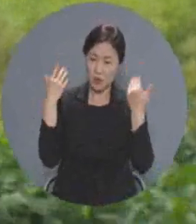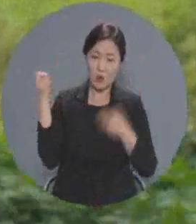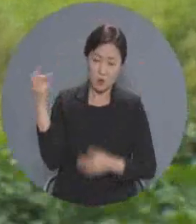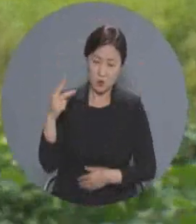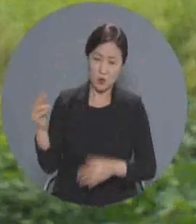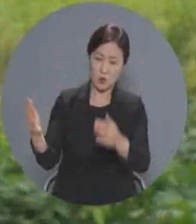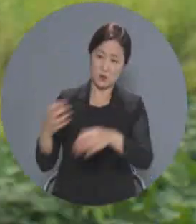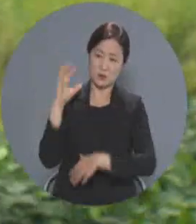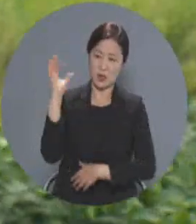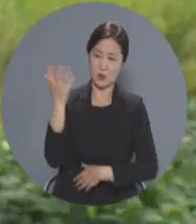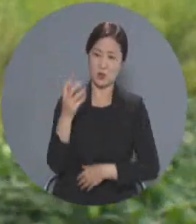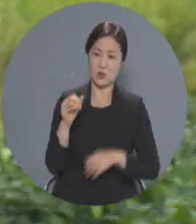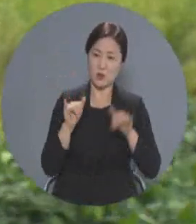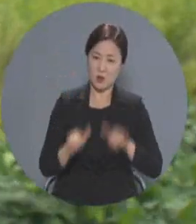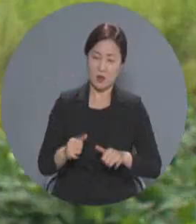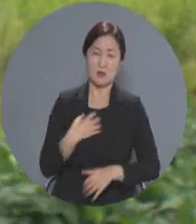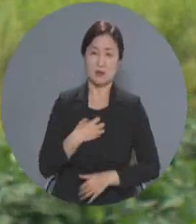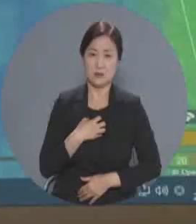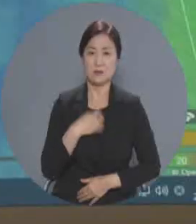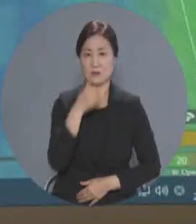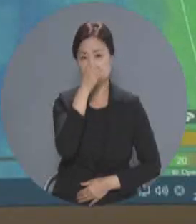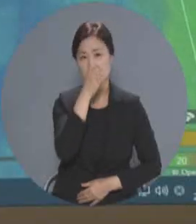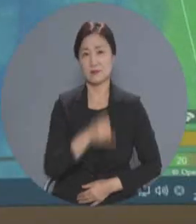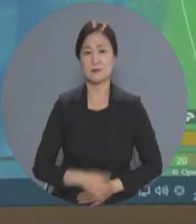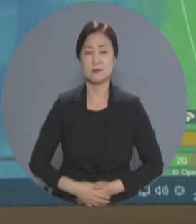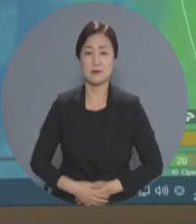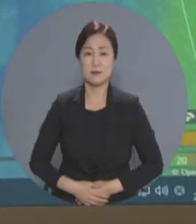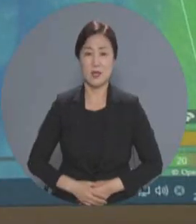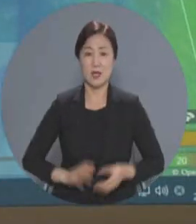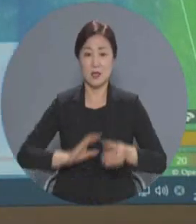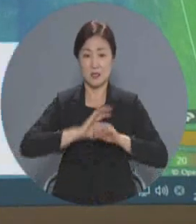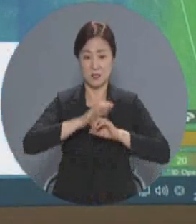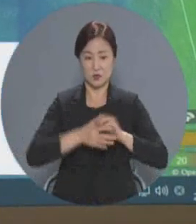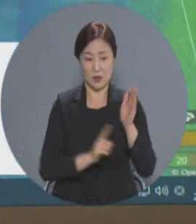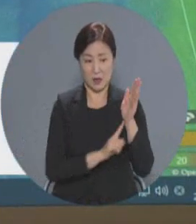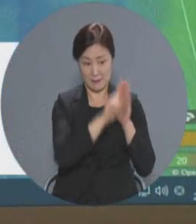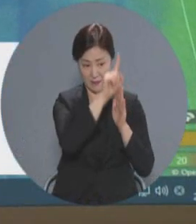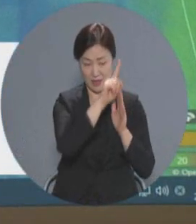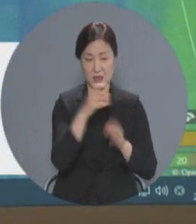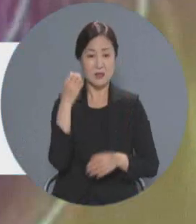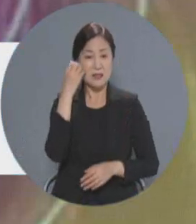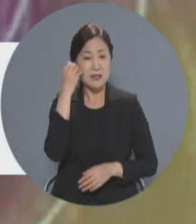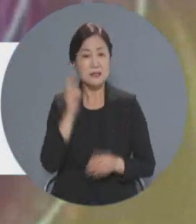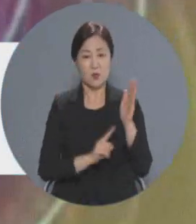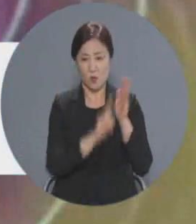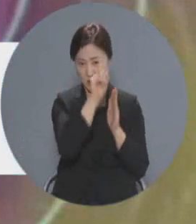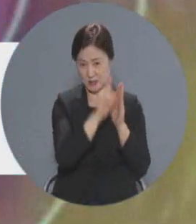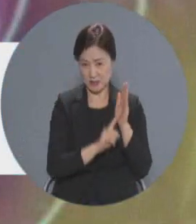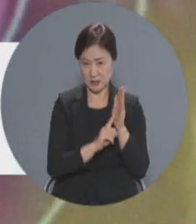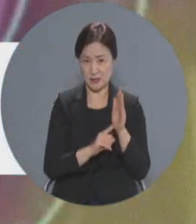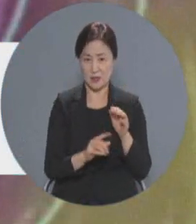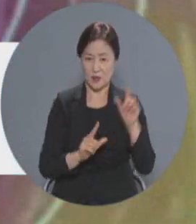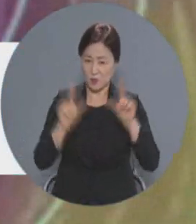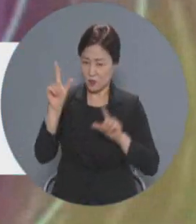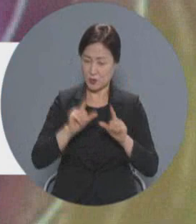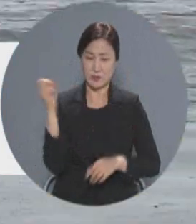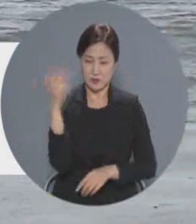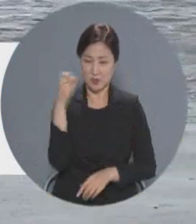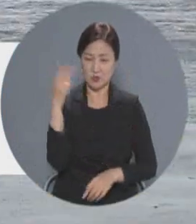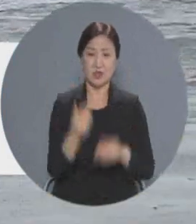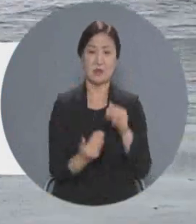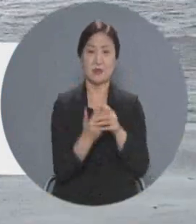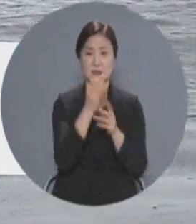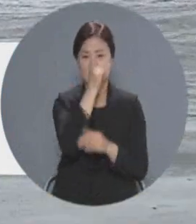태풍은 어떨지 막막하기만 합니다. 지구 온난화로 인해서 이상기후 또는 이상기상 현상들이 자주 발생하게